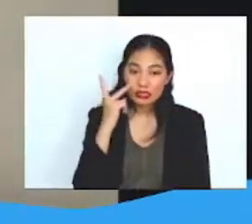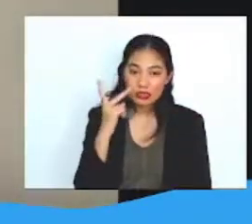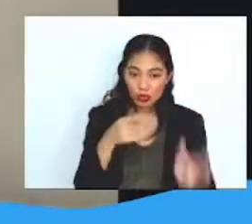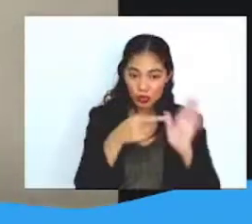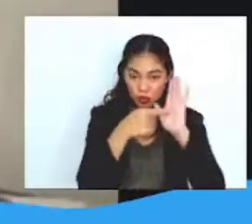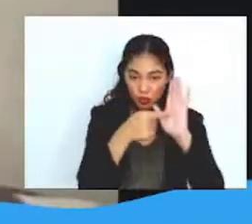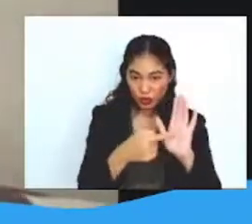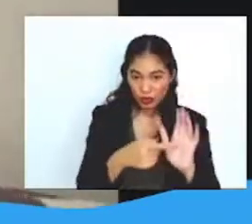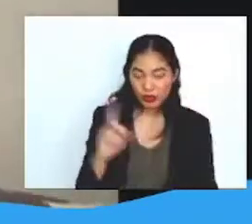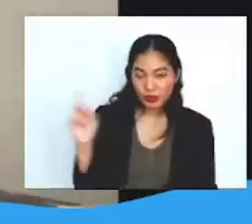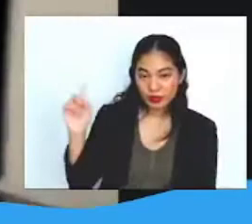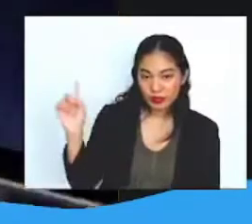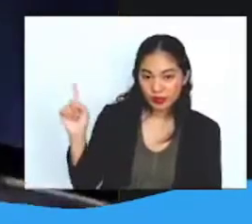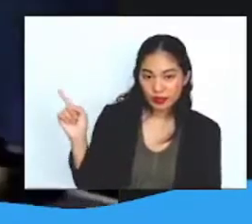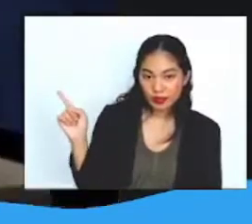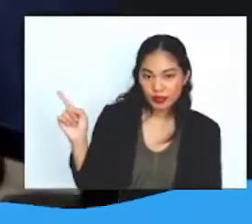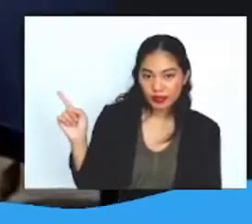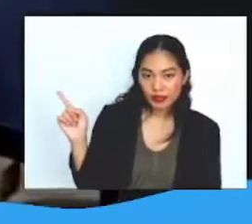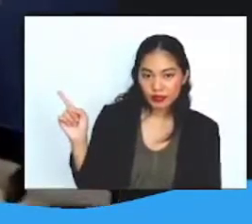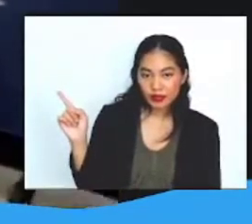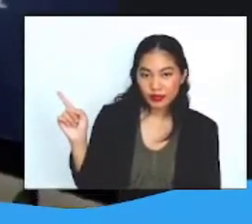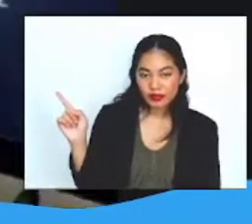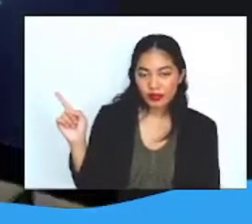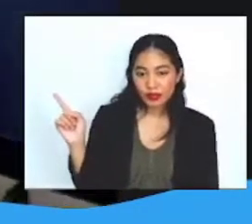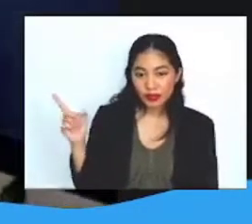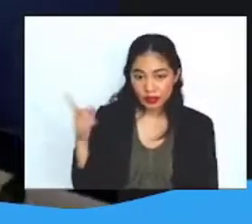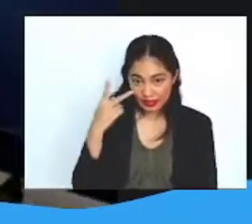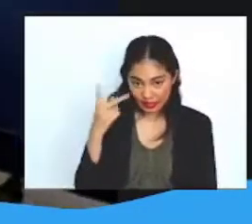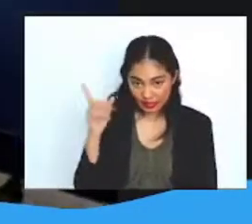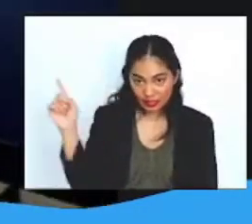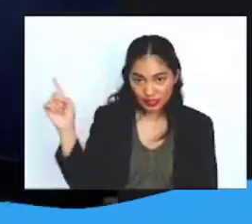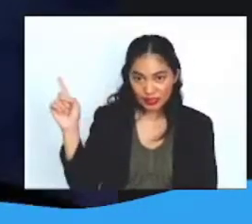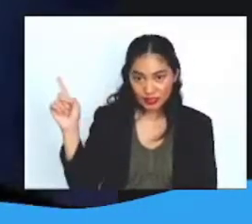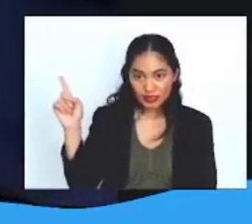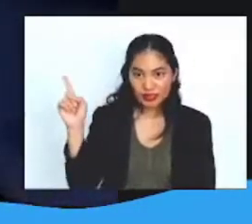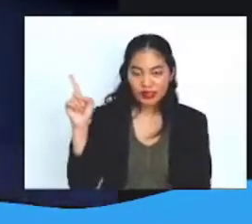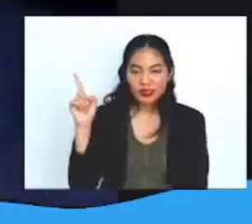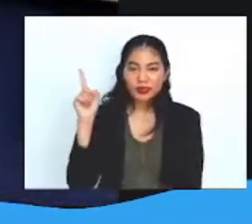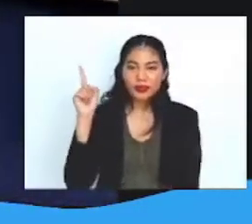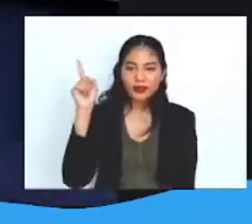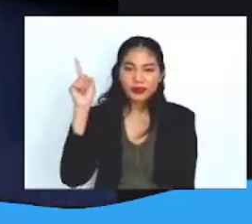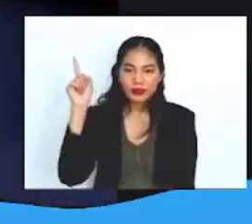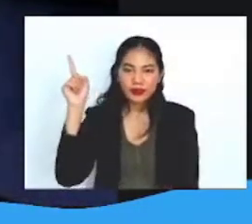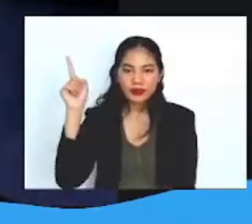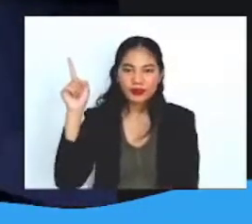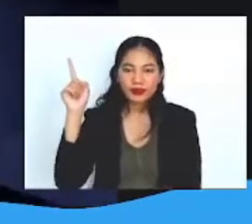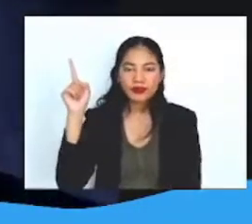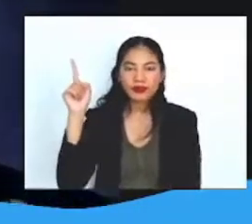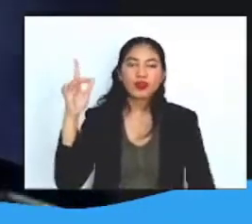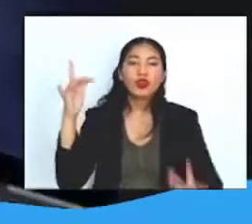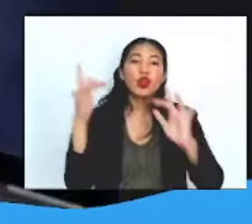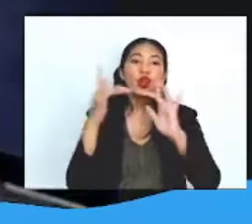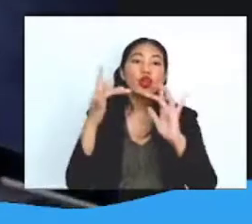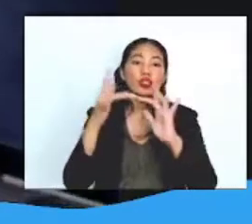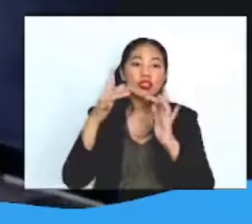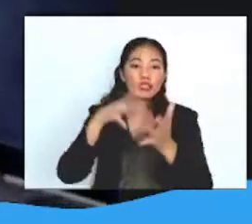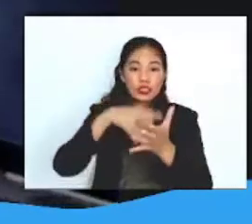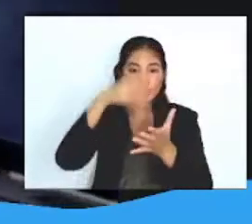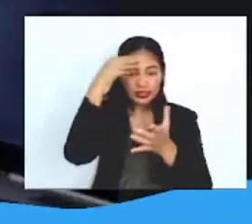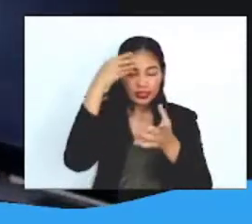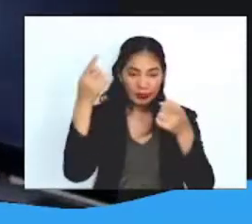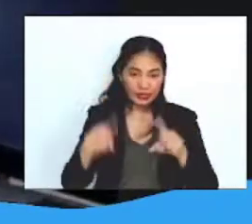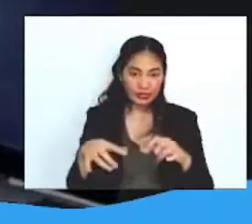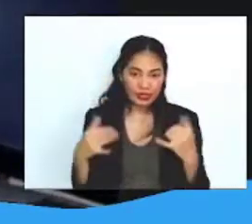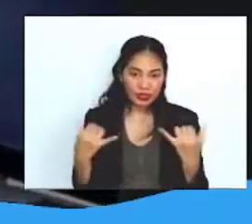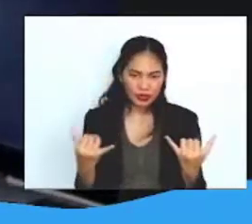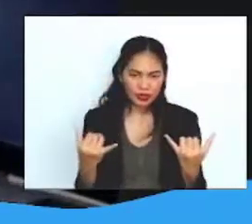Ito, nakikita po ba ninyo? Handa. Online learning. Handa. Ang status mo